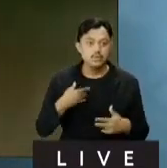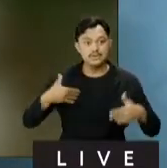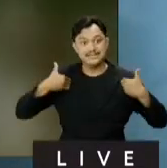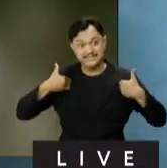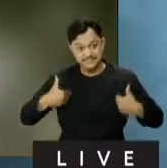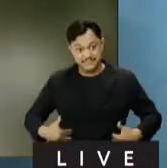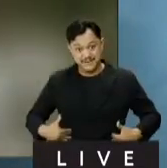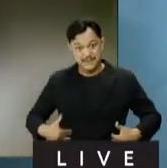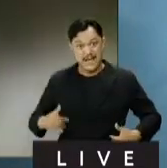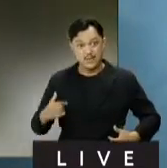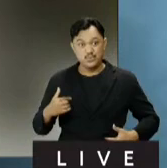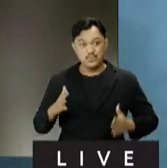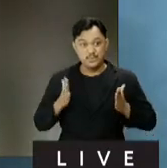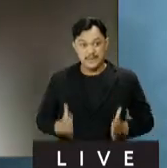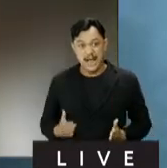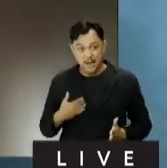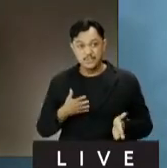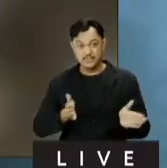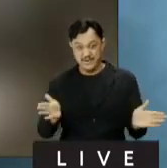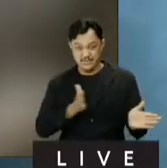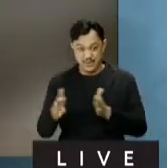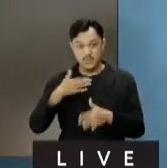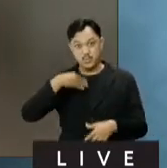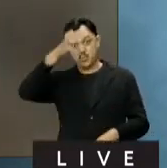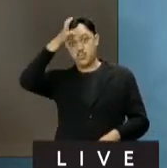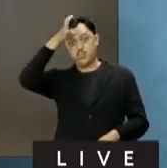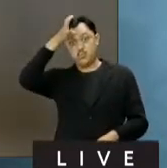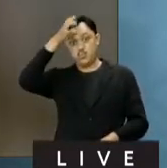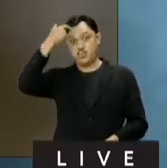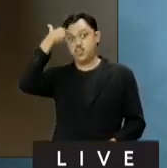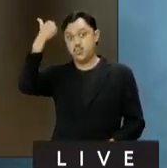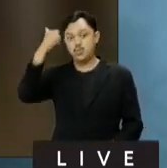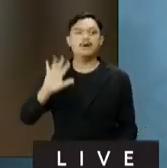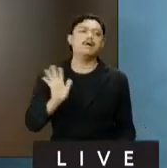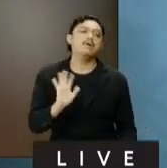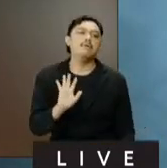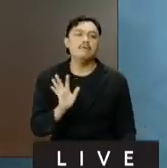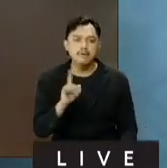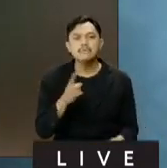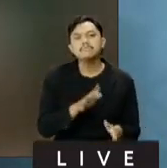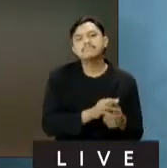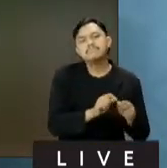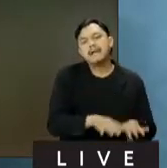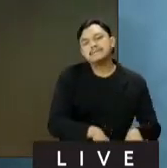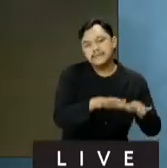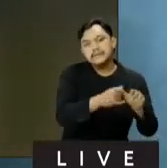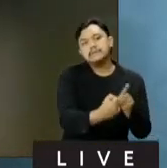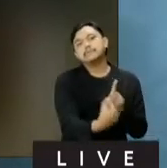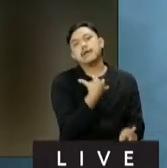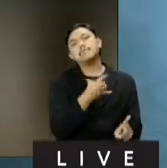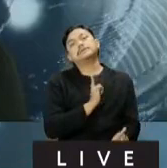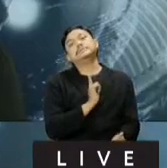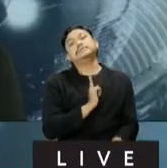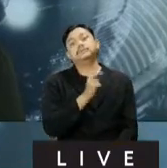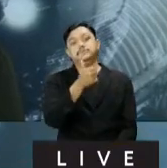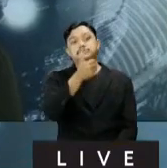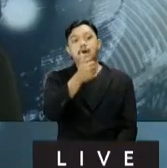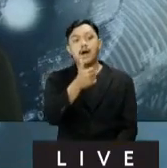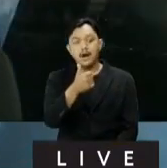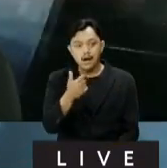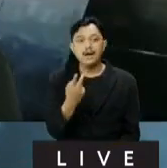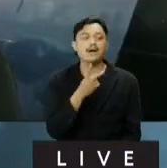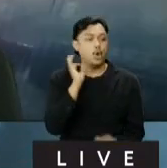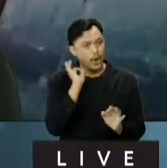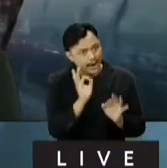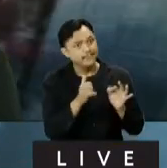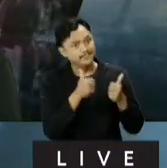bijak mengelola alam ini menimbulkan bencana bagi diri kita sendiri sebetulnya. Oke, baik. Semoga kedepannya